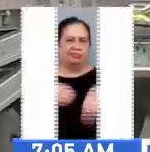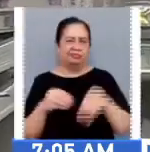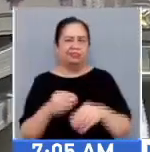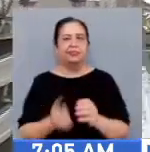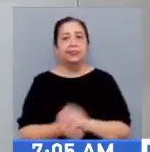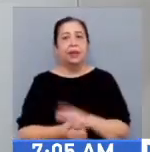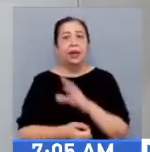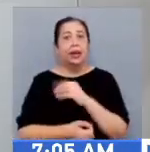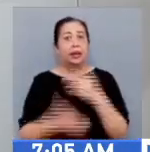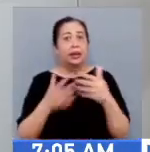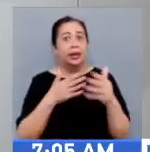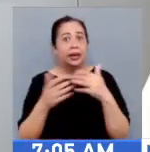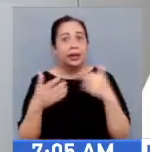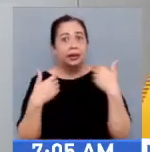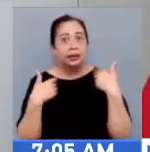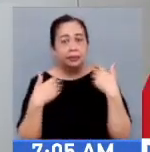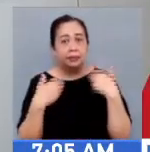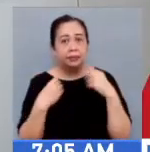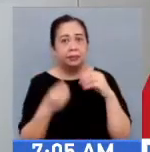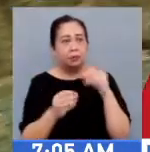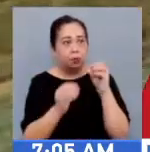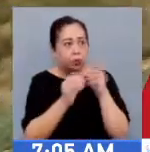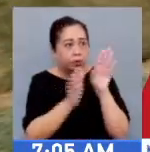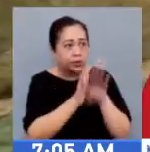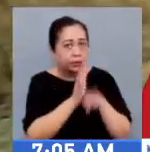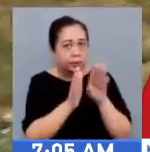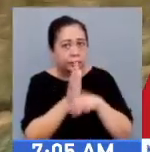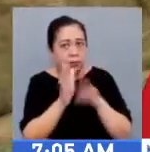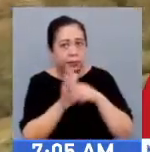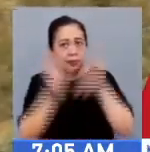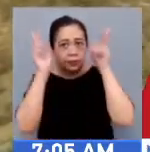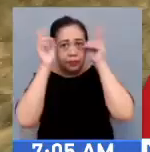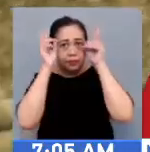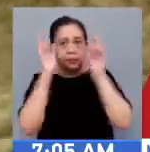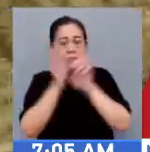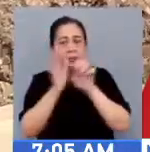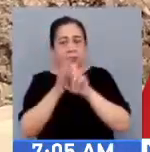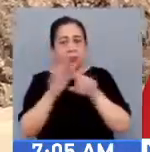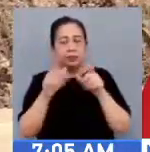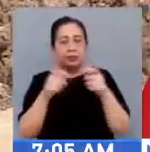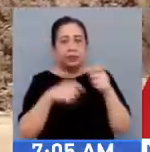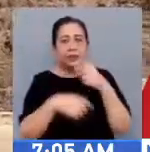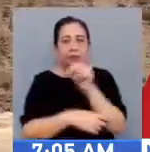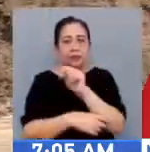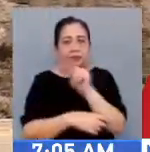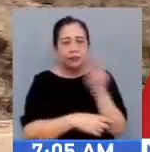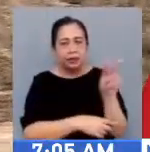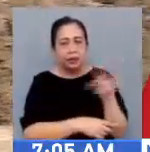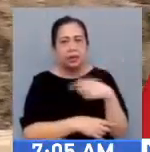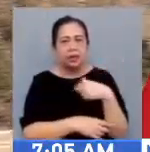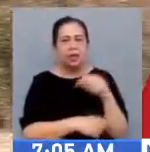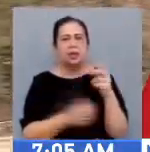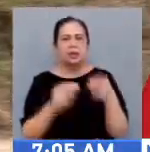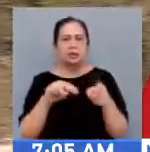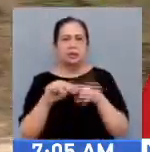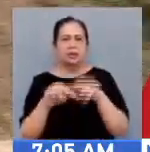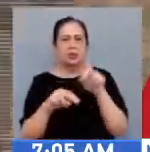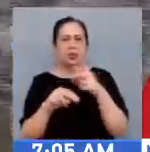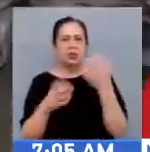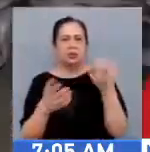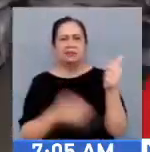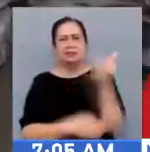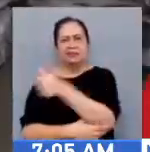may mapagkukunan ng mas mababang presyo ng mga gulay gaya sa trading post sa Nueva Vizcaya, dumadagdag sa gastos ang pagbiyahe ng mga